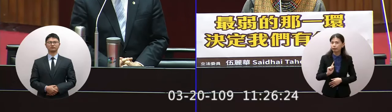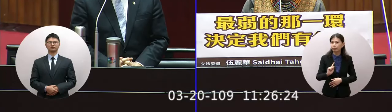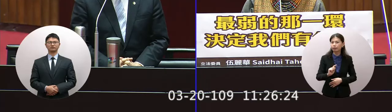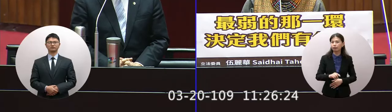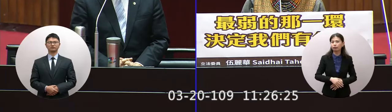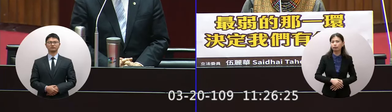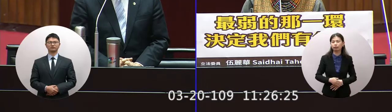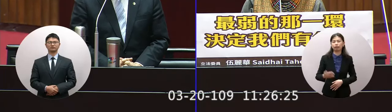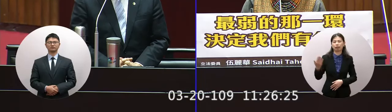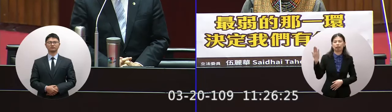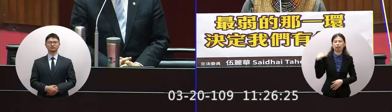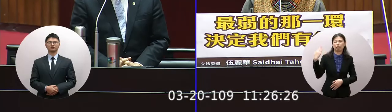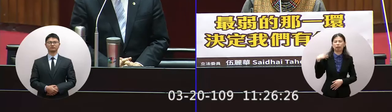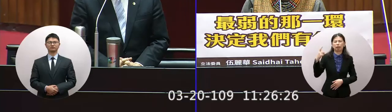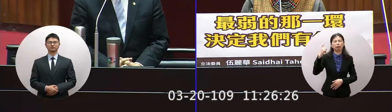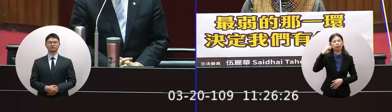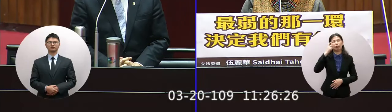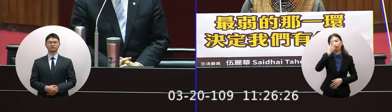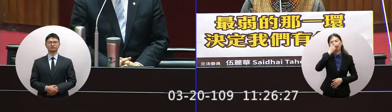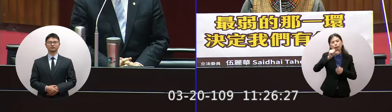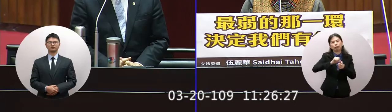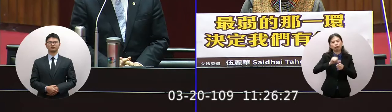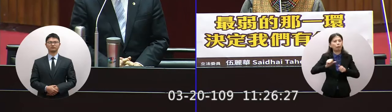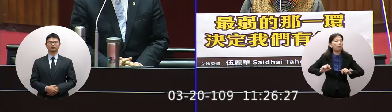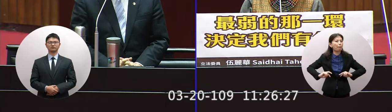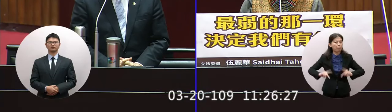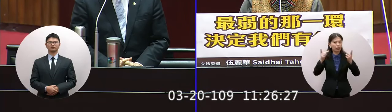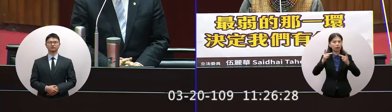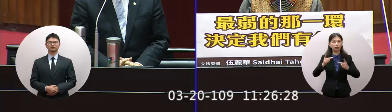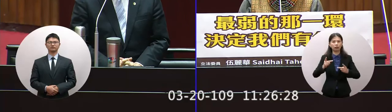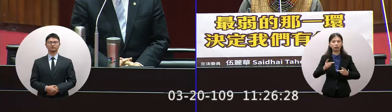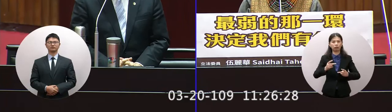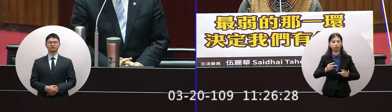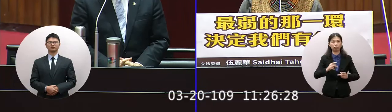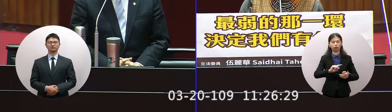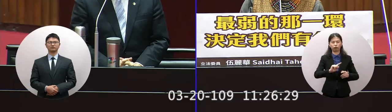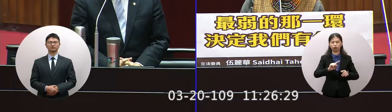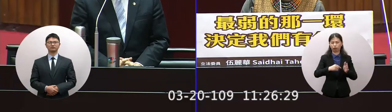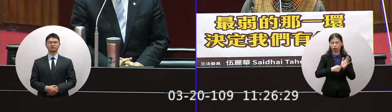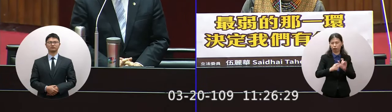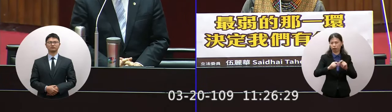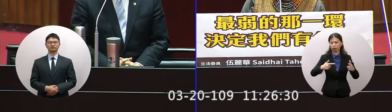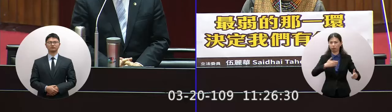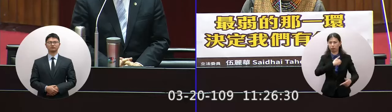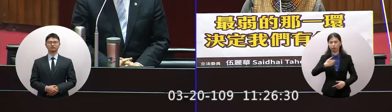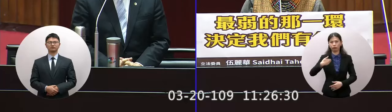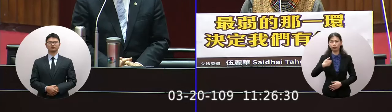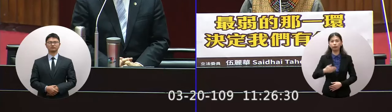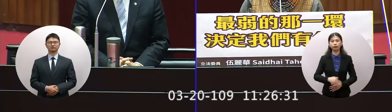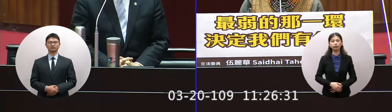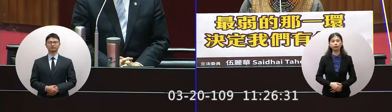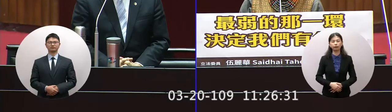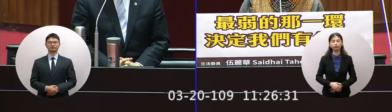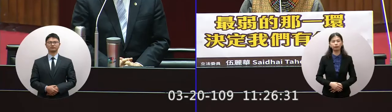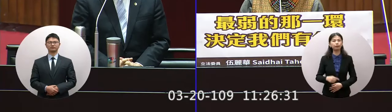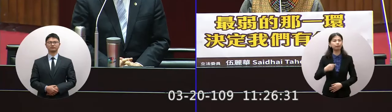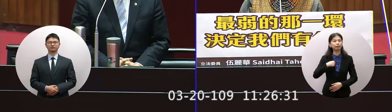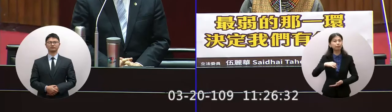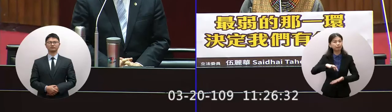打破我们的框架，我们才有办法展现我们的韧度。所以呢，我在这个地方就是特别要